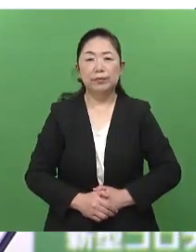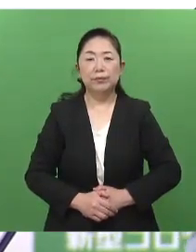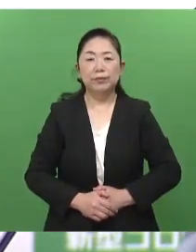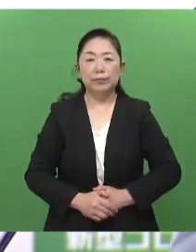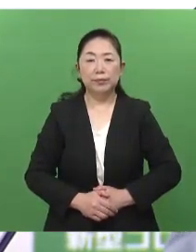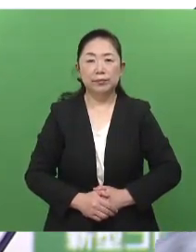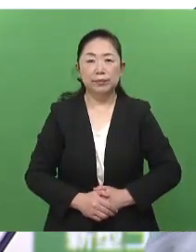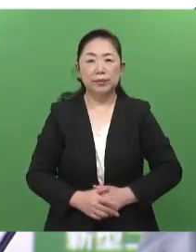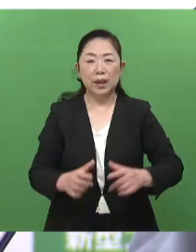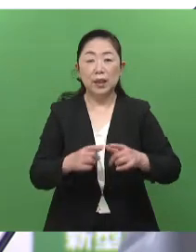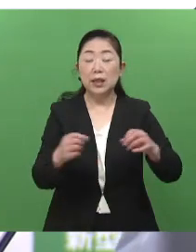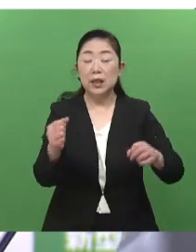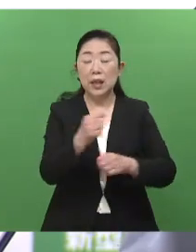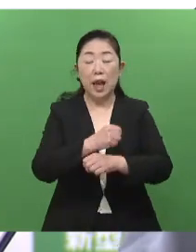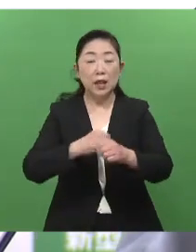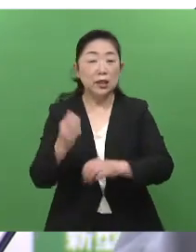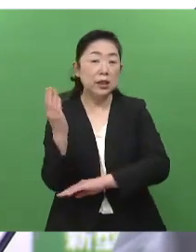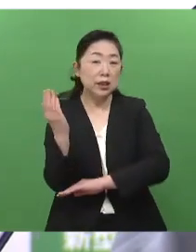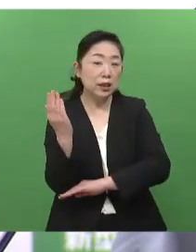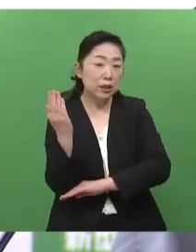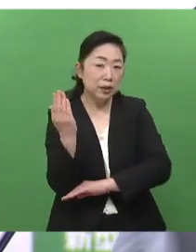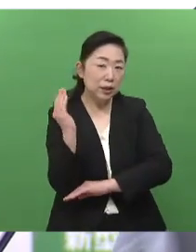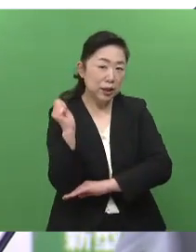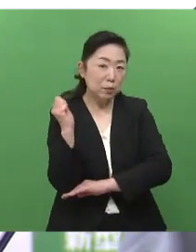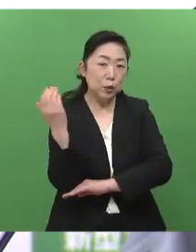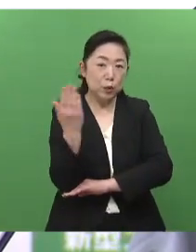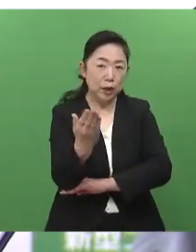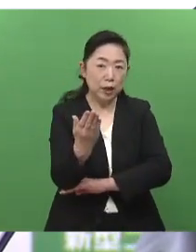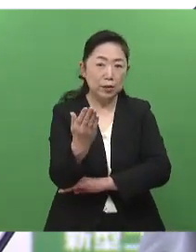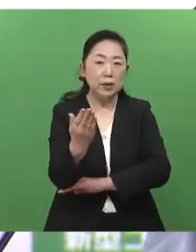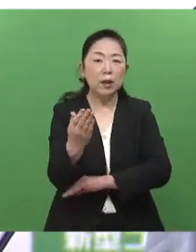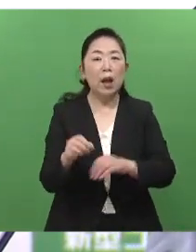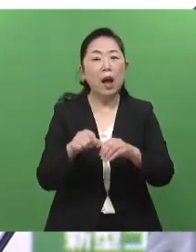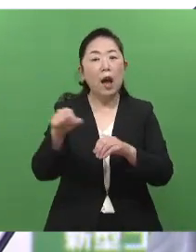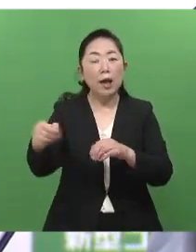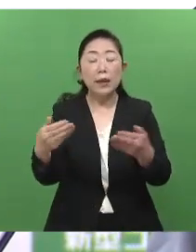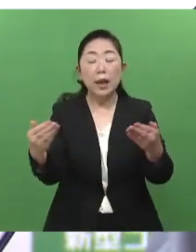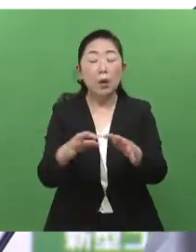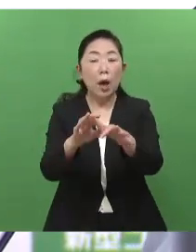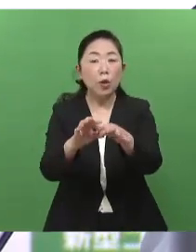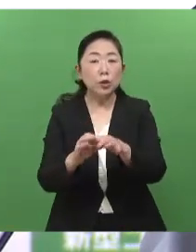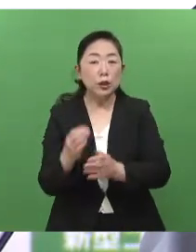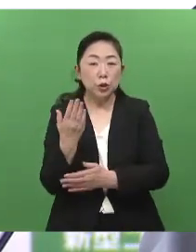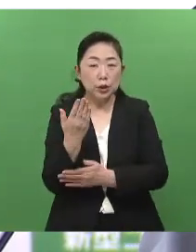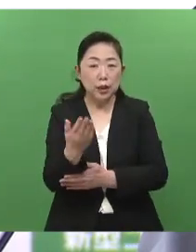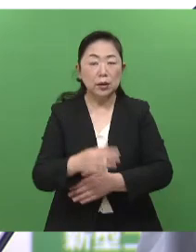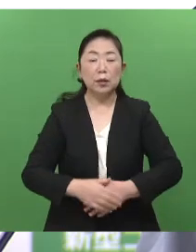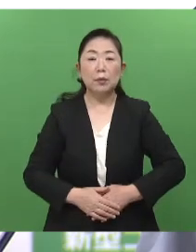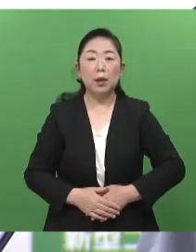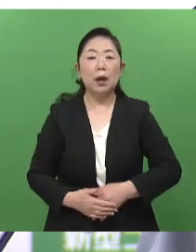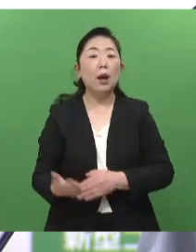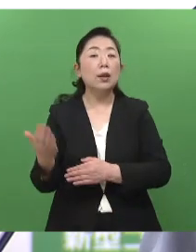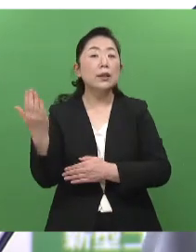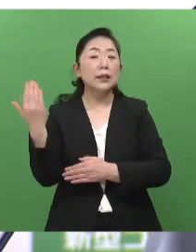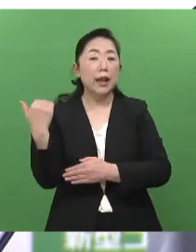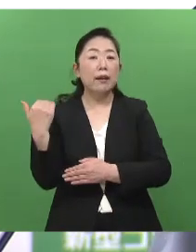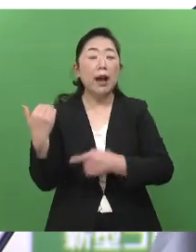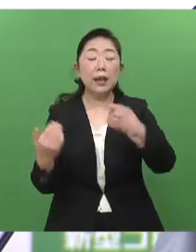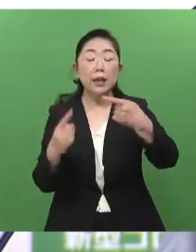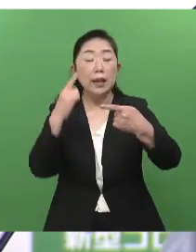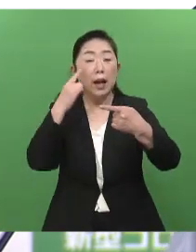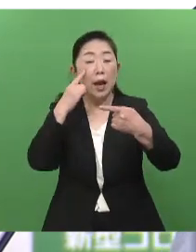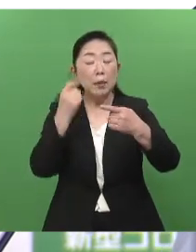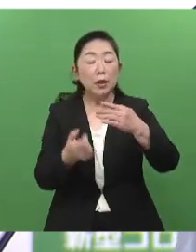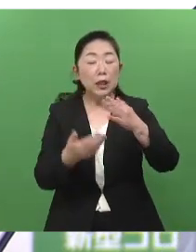日経新聞の杉本と申します。すみません、テレワークのことでもう一つお伺いしたいんですけれども、前回の緊急事態宣言の